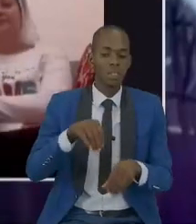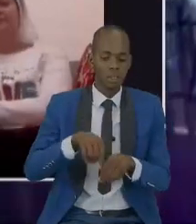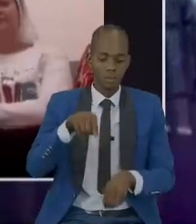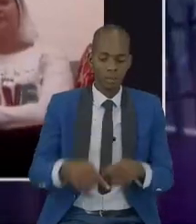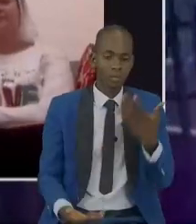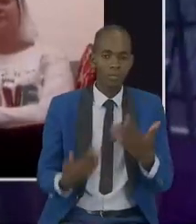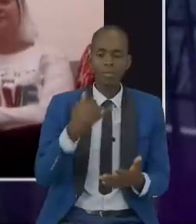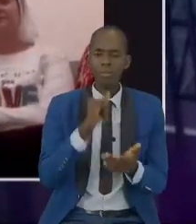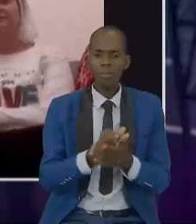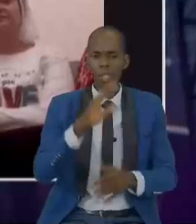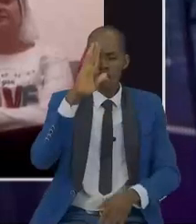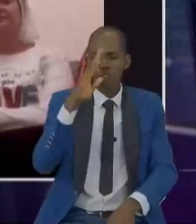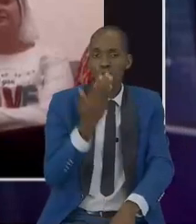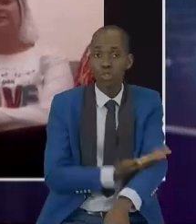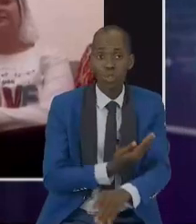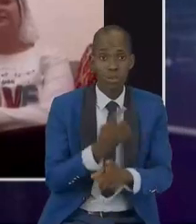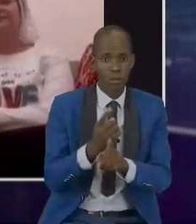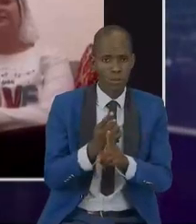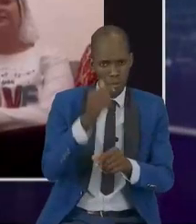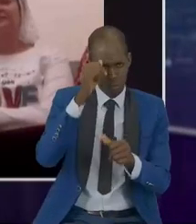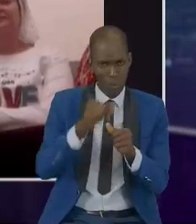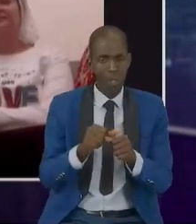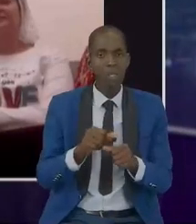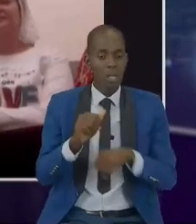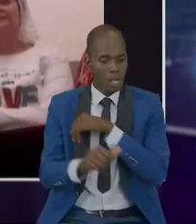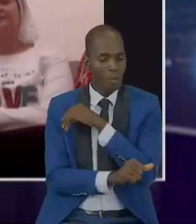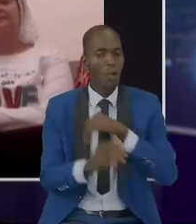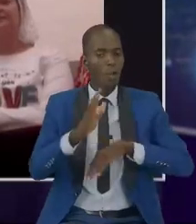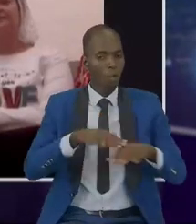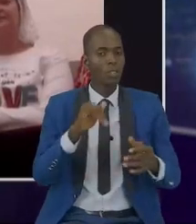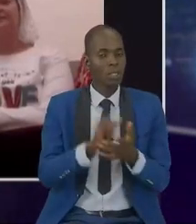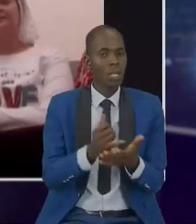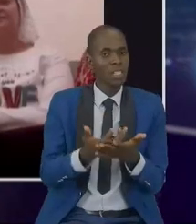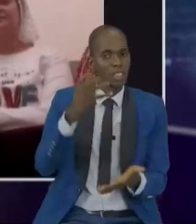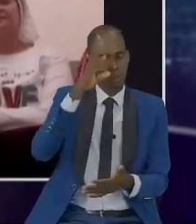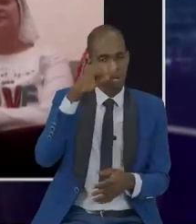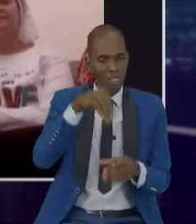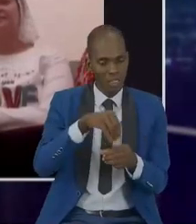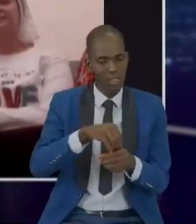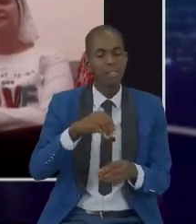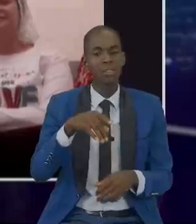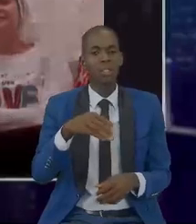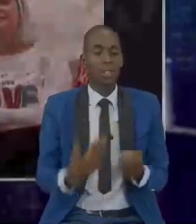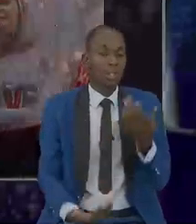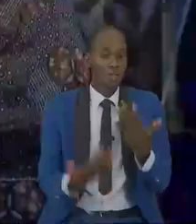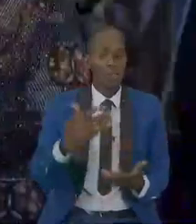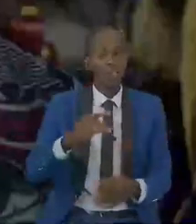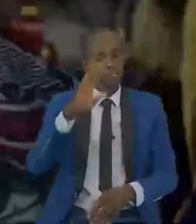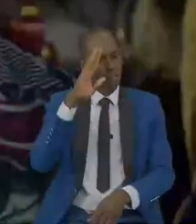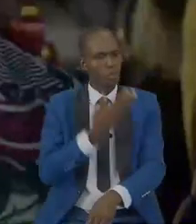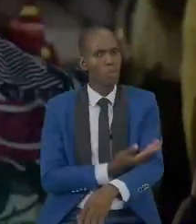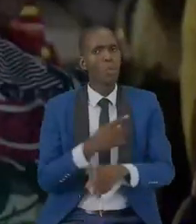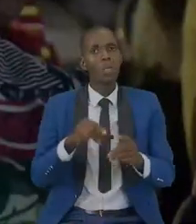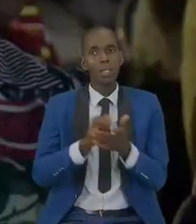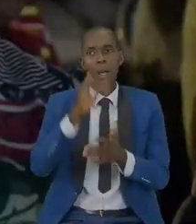Abraham a appelé l'homme là en enfer, l'a appelé fils, physiquement, naturellement, un juif, il l'a